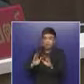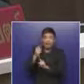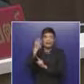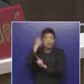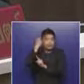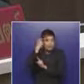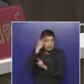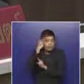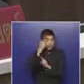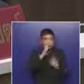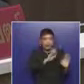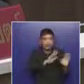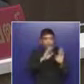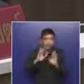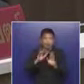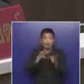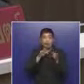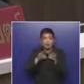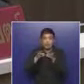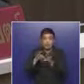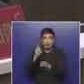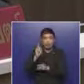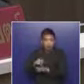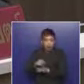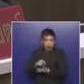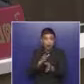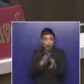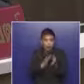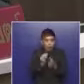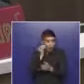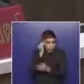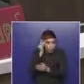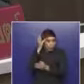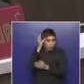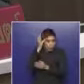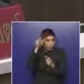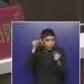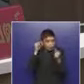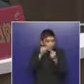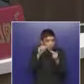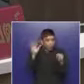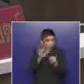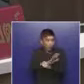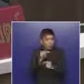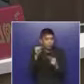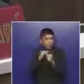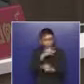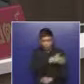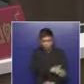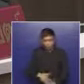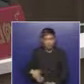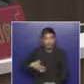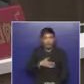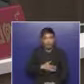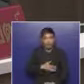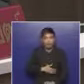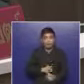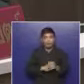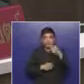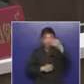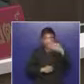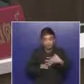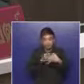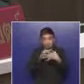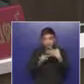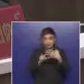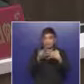นะครับคือหลักว่าจะต้องมีความรอบรู้ในเรื่องสุขภาพความรอบรู้ในเรื่องสุขภาพมี4อย่างอ